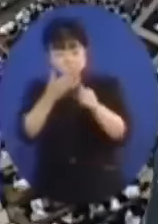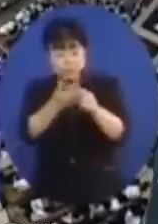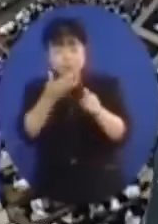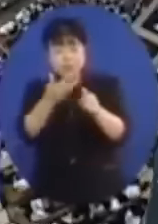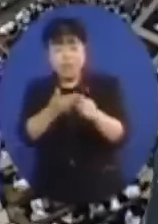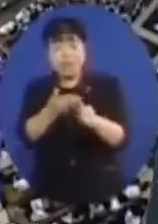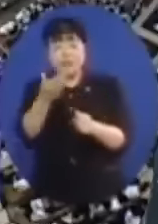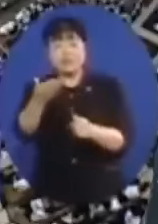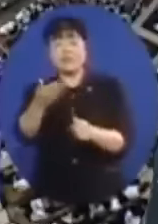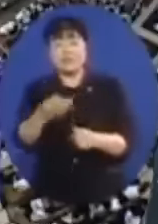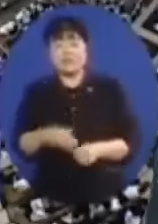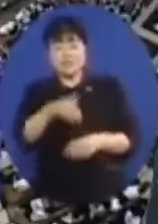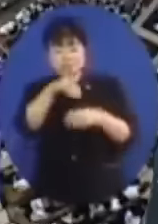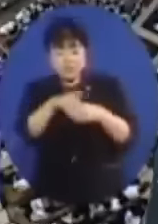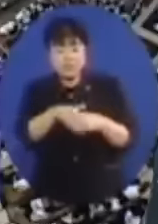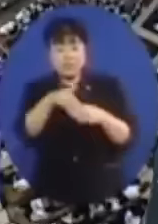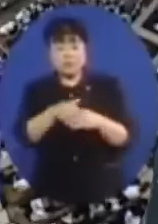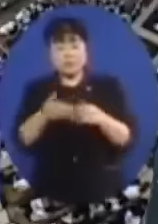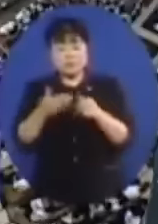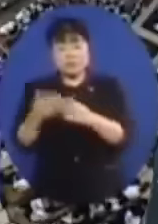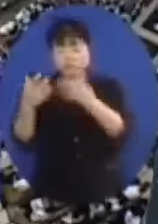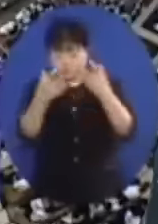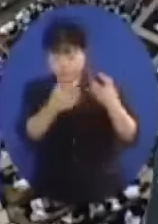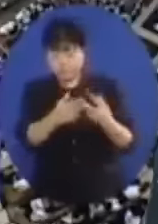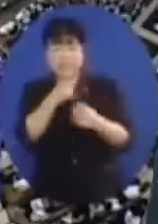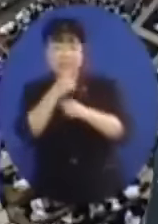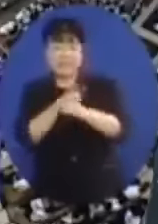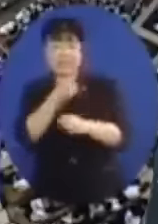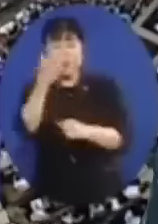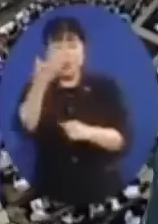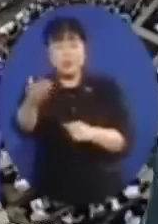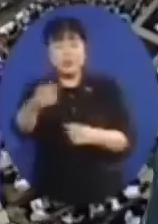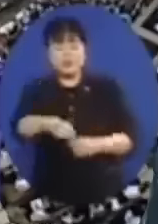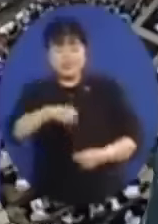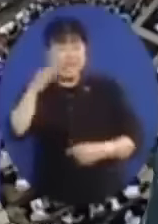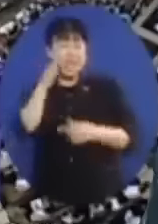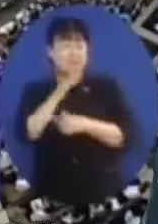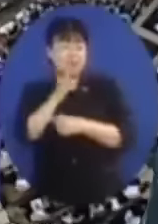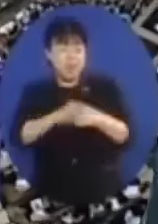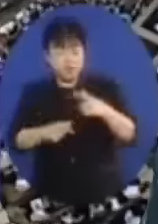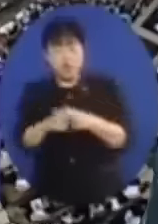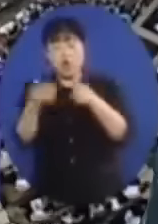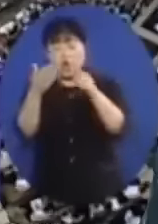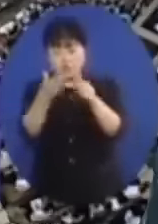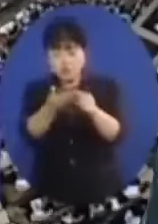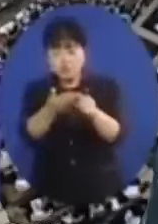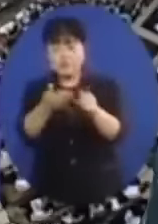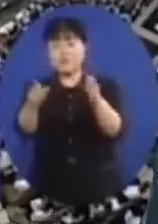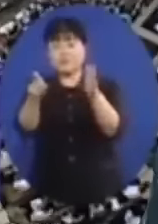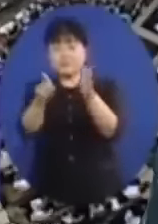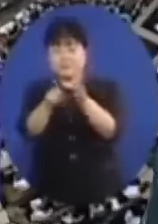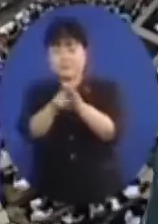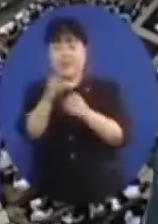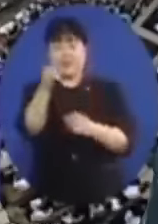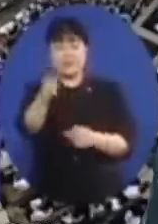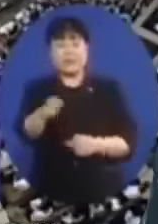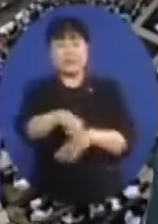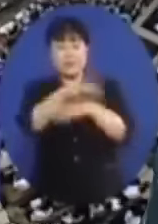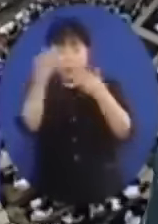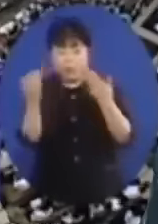양식을 주시는 이가 너희 심을 것을 주사 풍성하게 하시고 너희 의의 열매를 더하게 하시리니 너희가